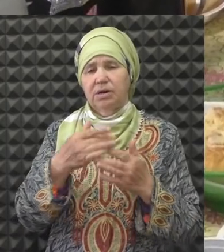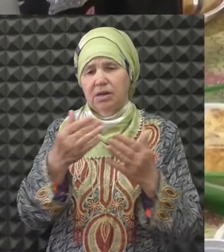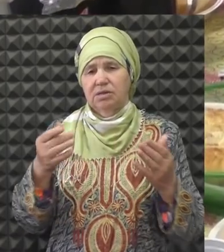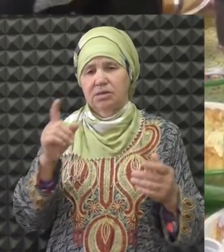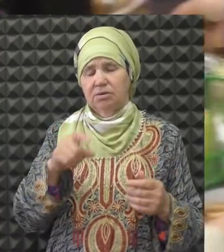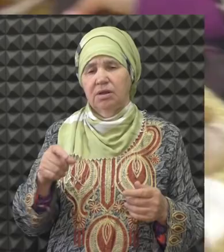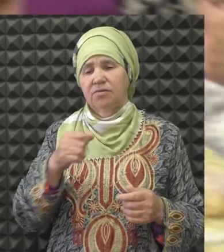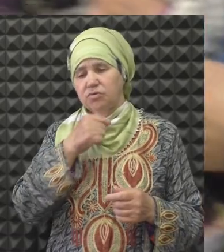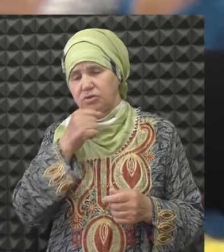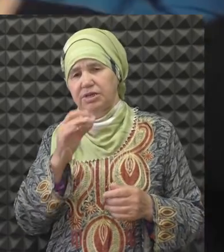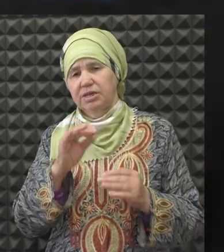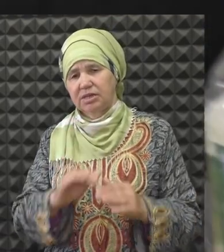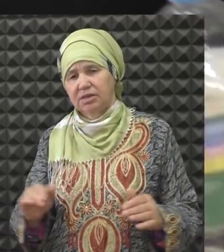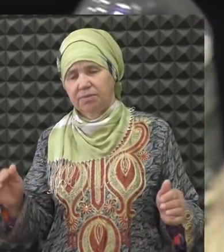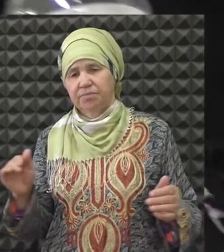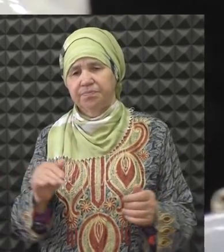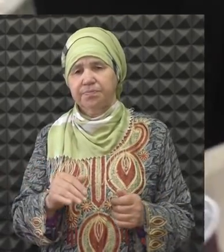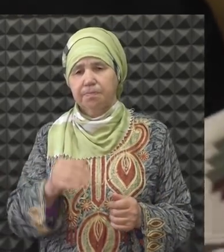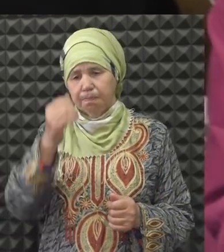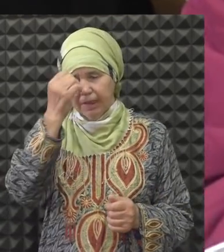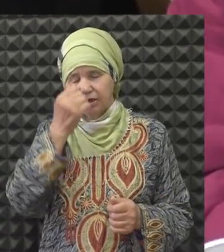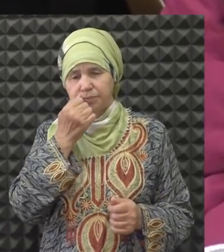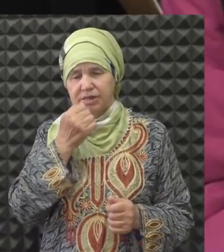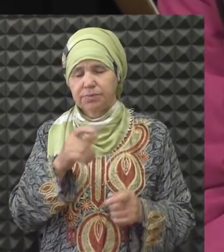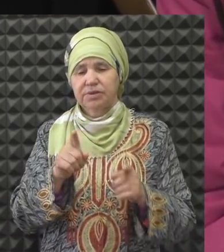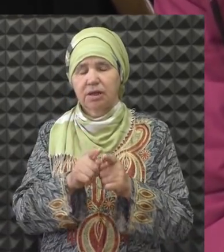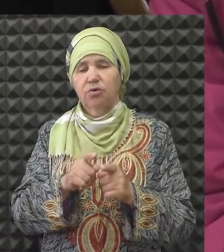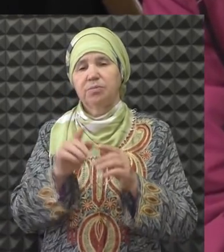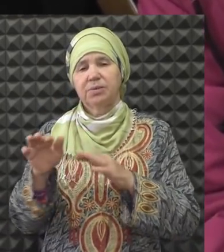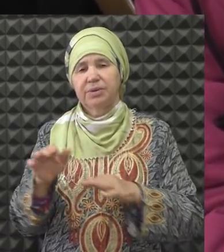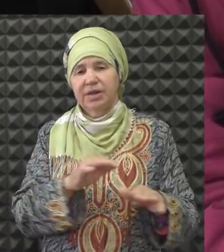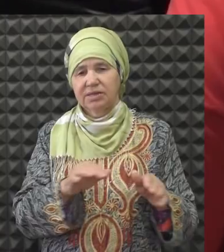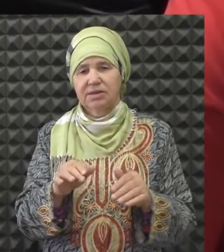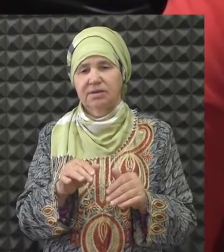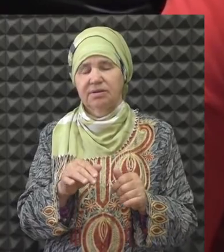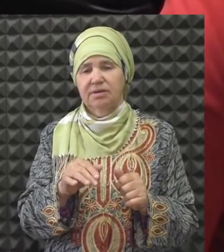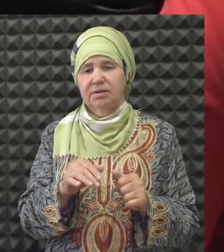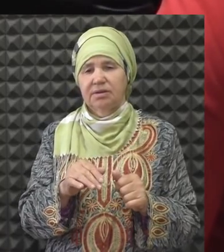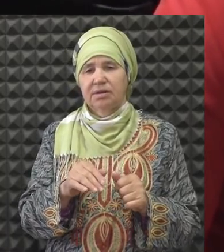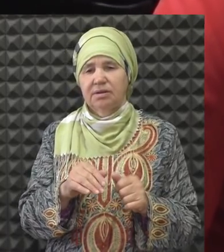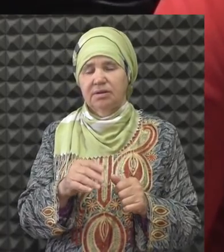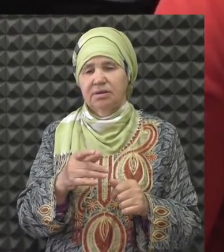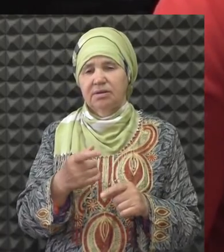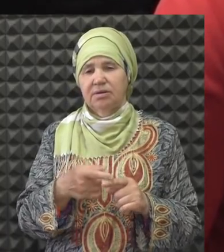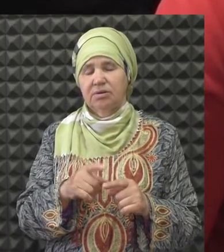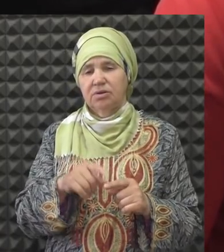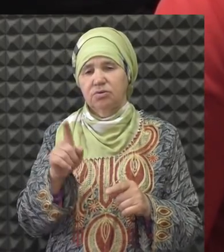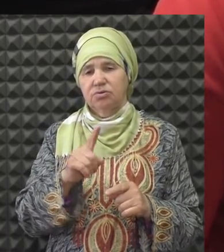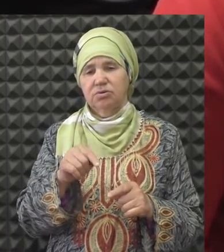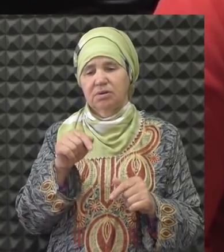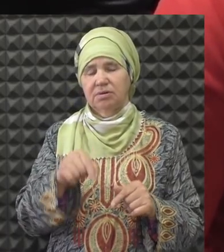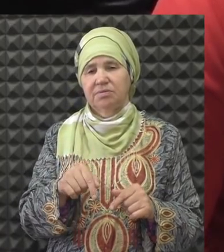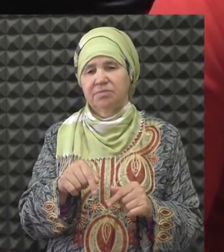здоровья. Причем как взрослых, так и детей. Спасибо за такое мероприятие, за